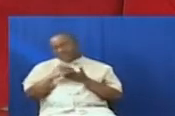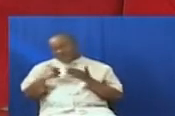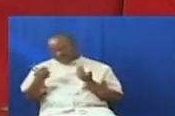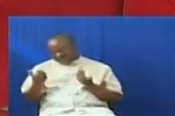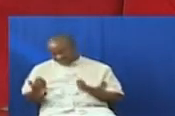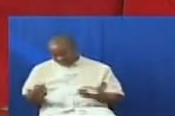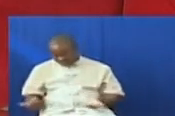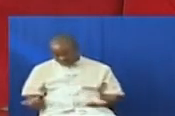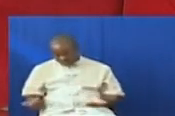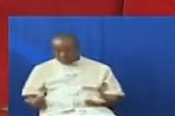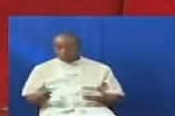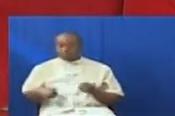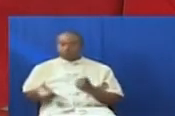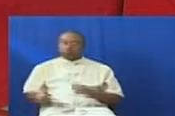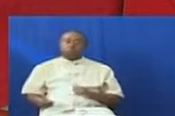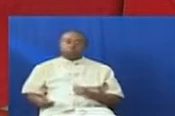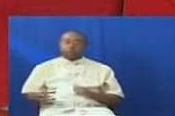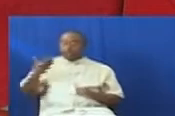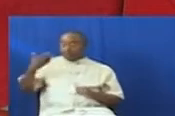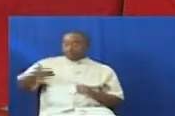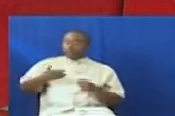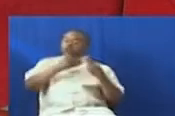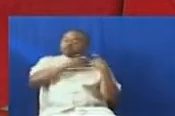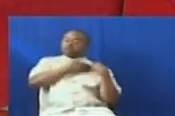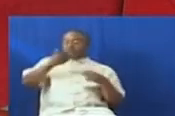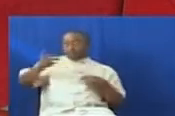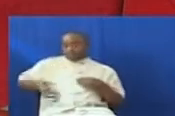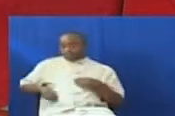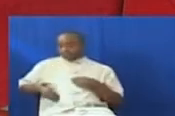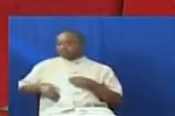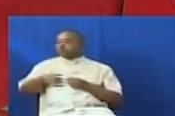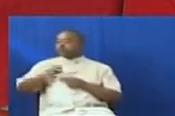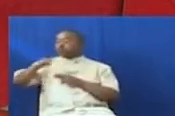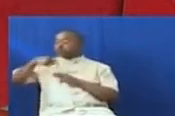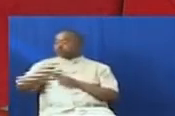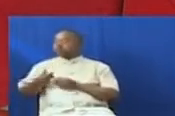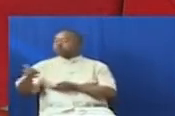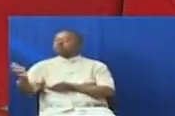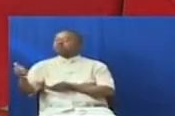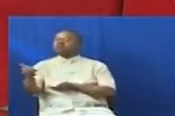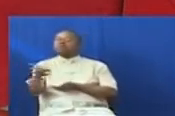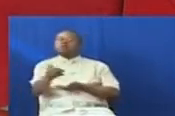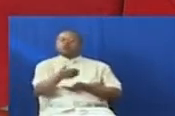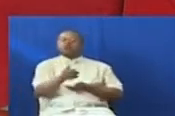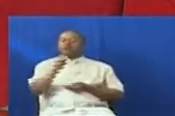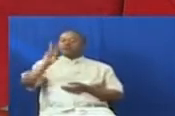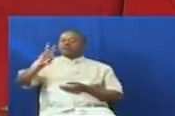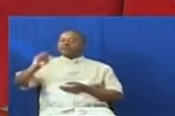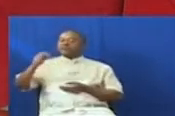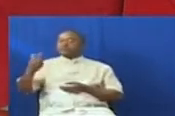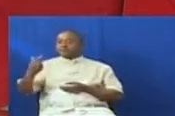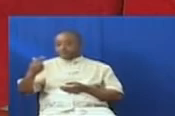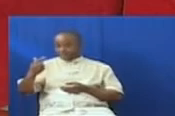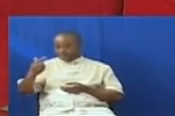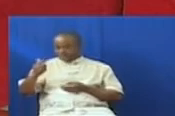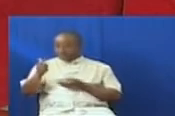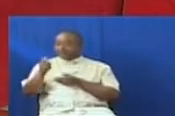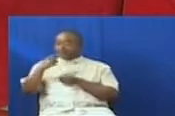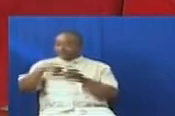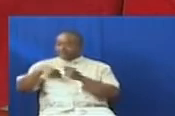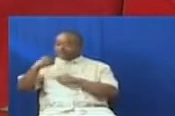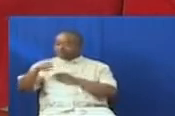kukusanya VAT katika miradi ambayo inafadhiliwa na wahisani.